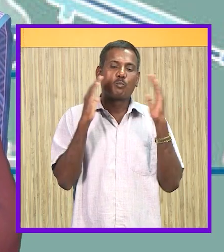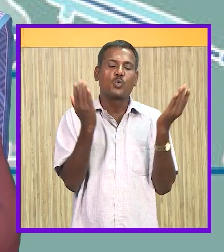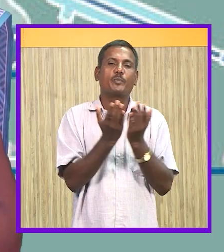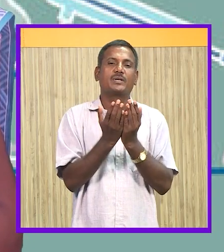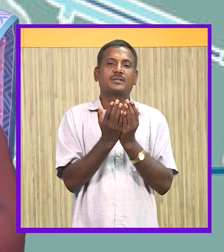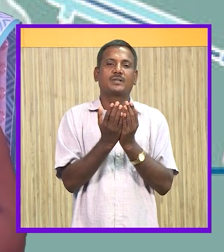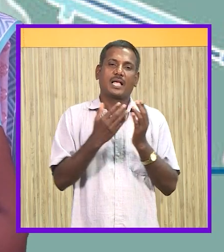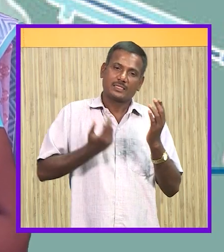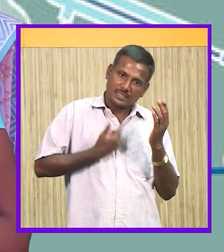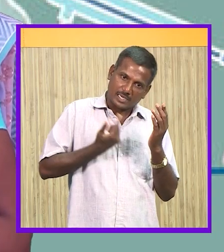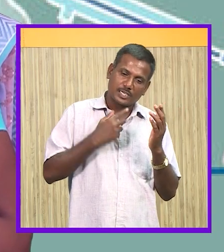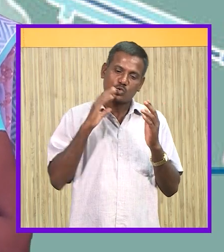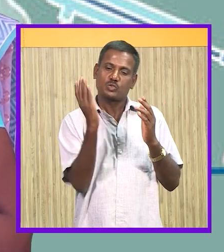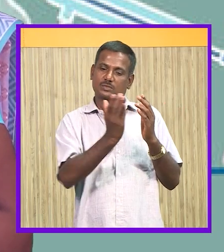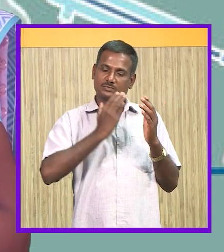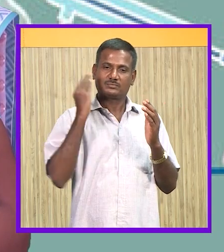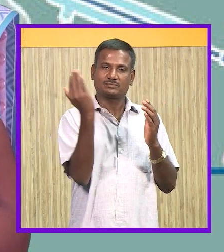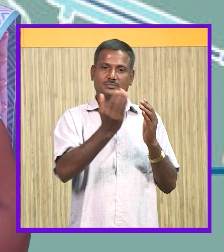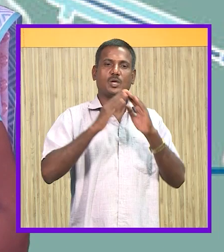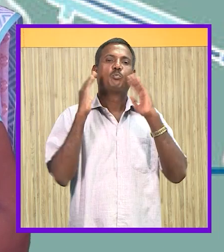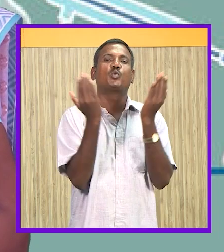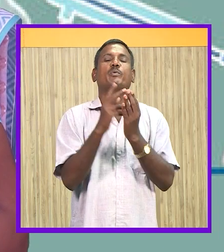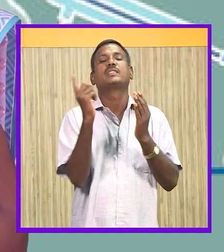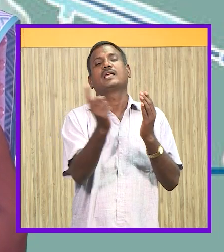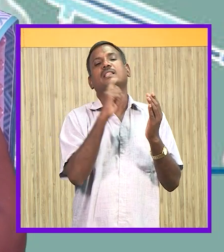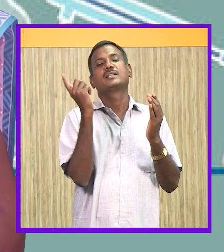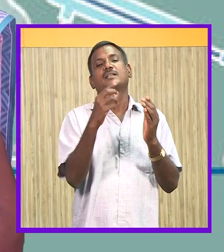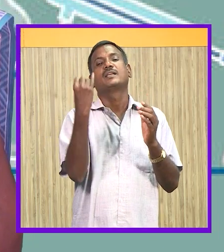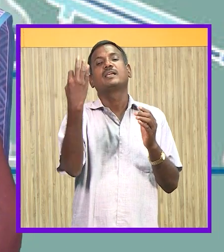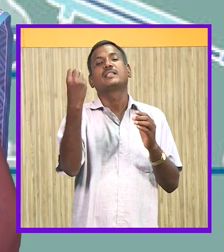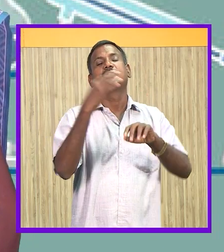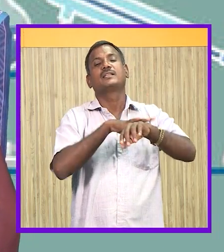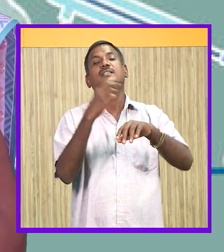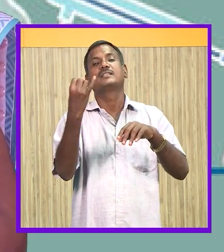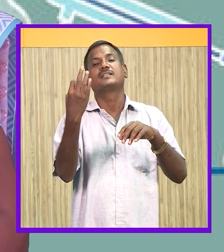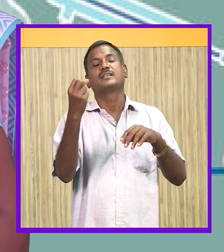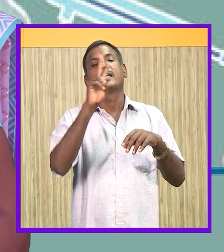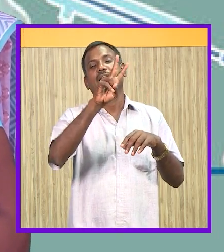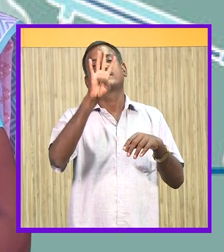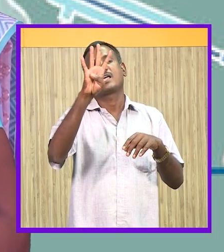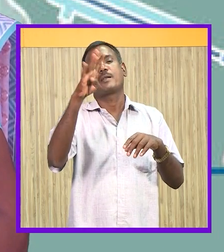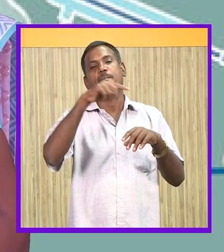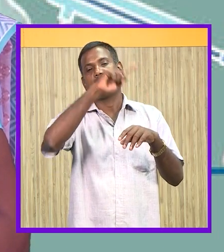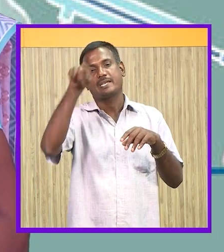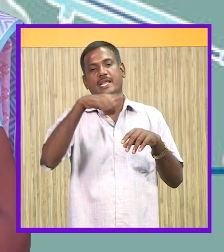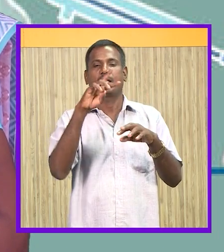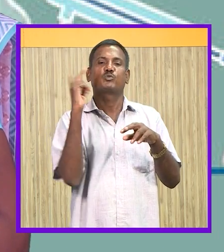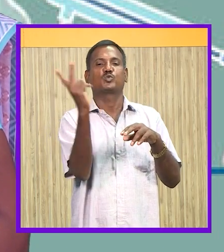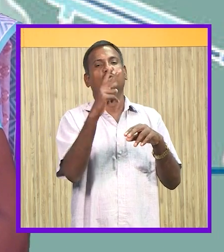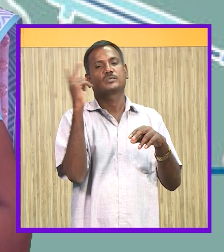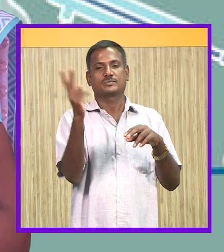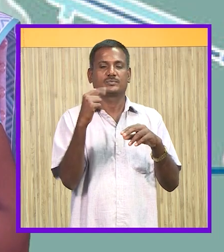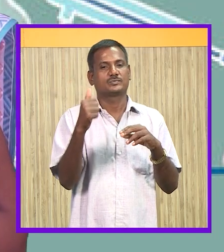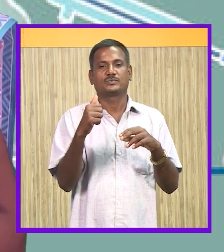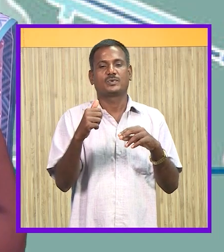பூமியானது தன்னைத்தானே சுற்றுகிறது. பூமி தன்னைத்தானே சுற்றி கொள்ள எவ்வளவு நேரம் எடுத்துக்கொள்கிறது? 24 மணி நேரம்